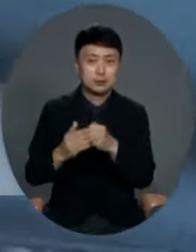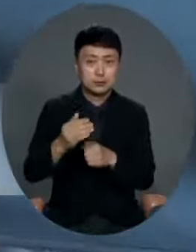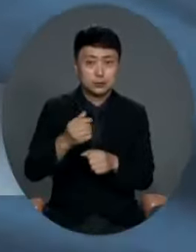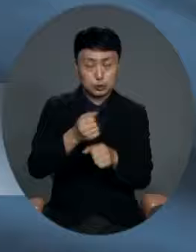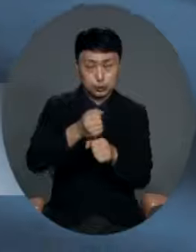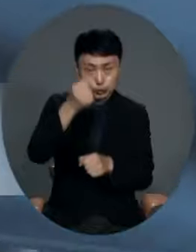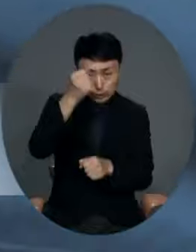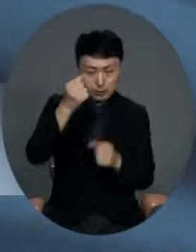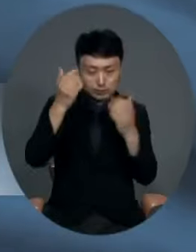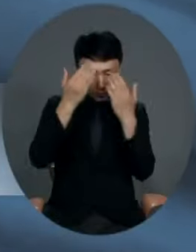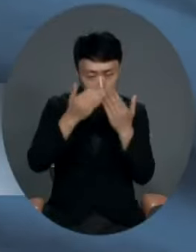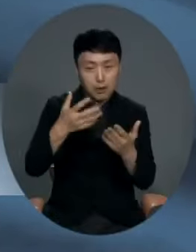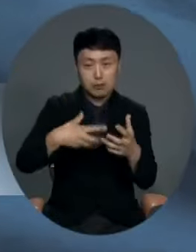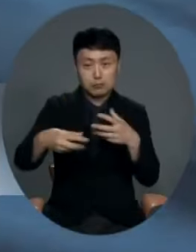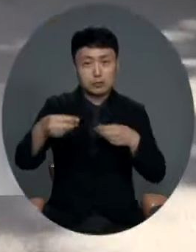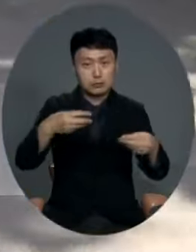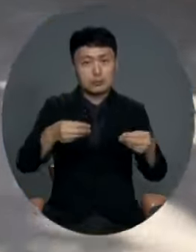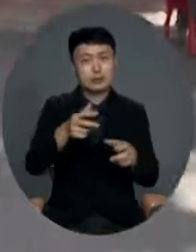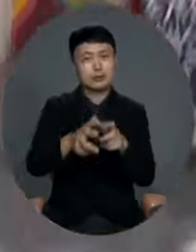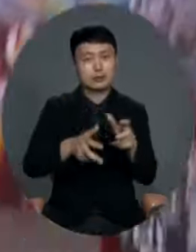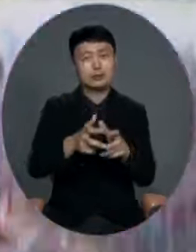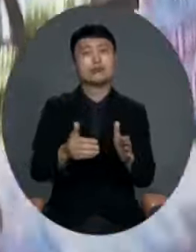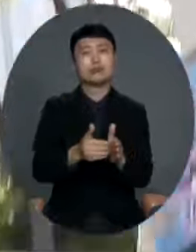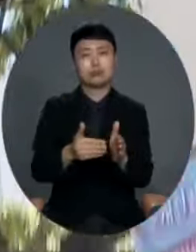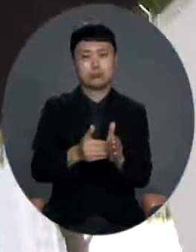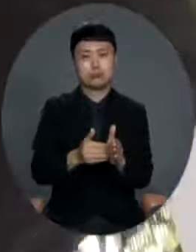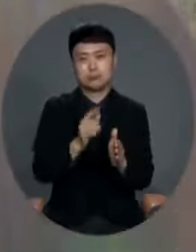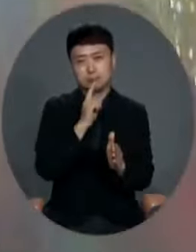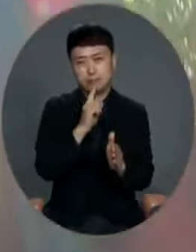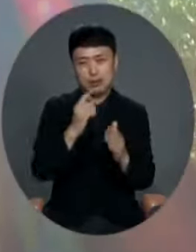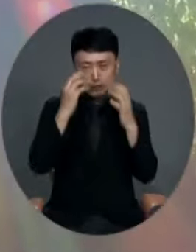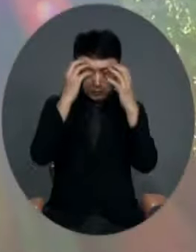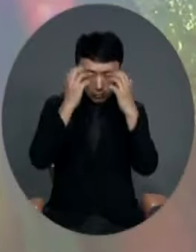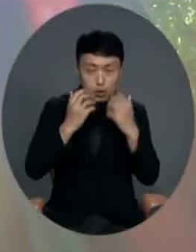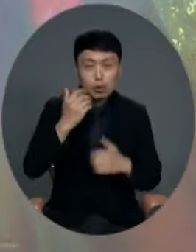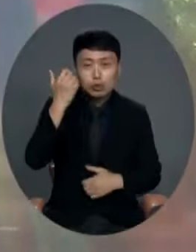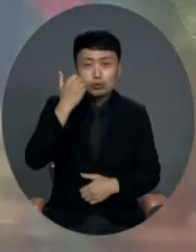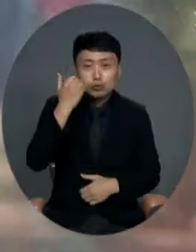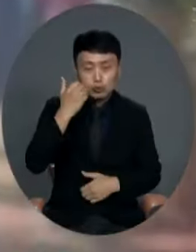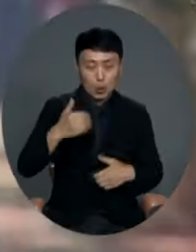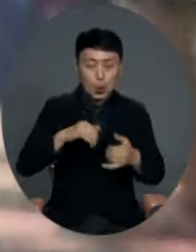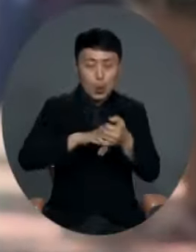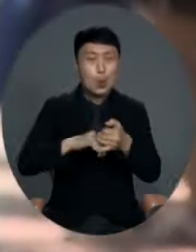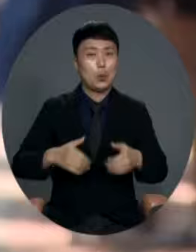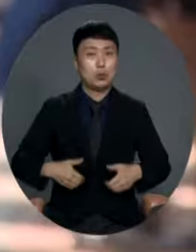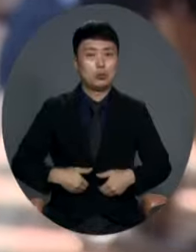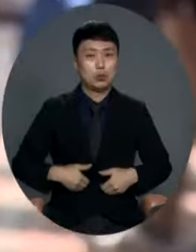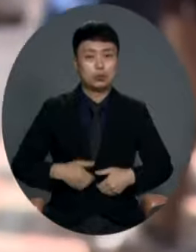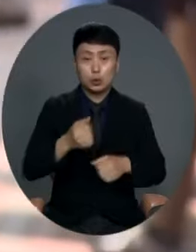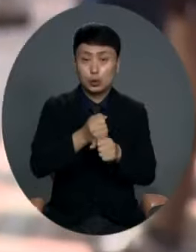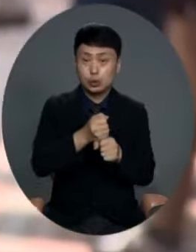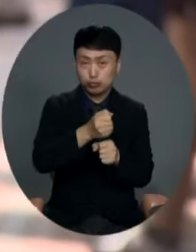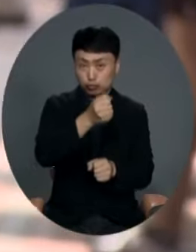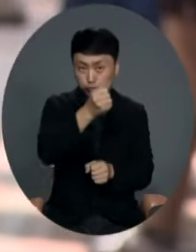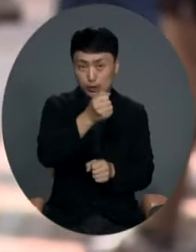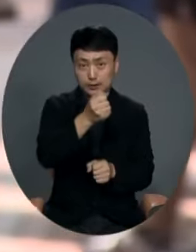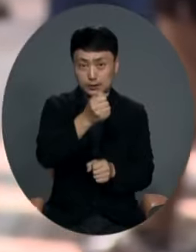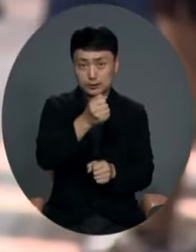양산 대여를 그만하기로 했습니다. 폭염 속에 누군가에게는 정말 필요한 양심 양산이